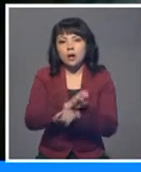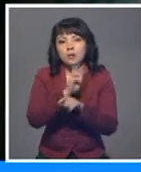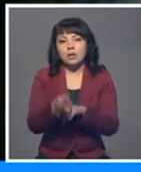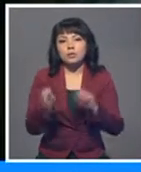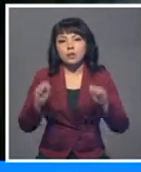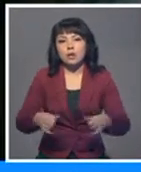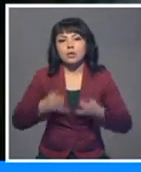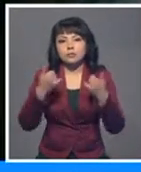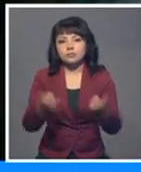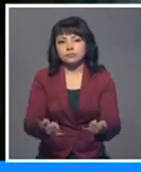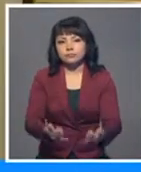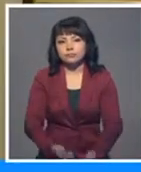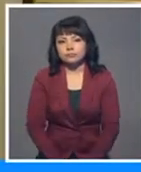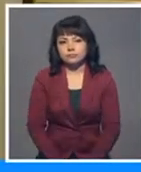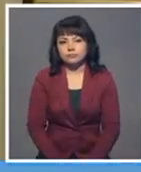етеді.